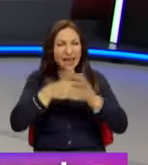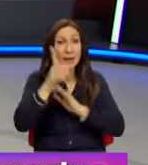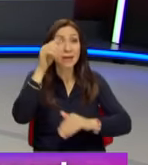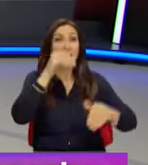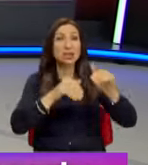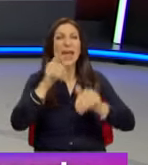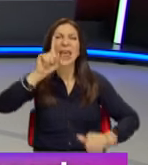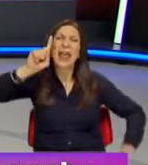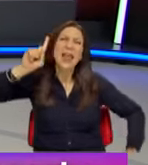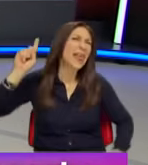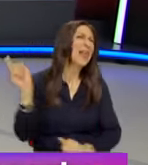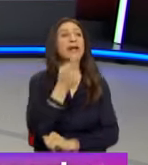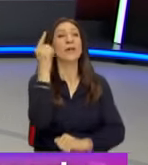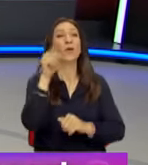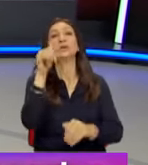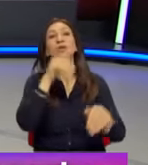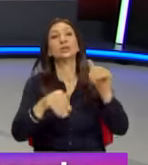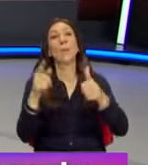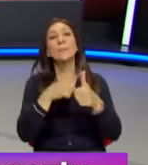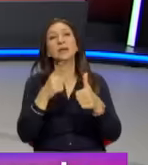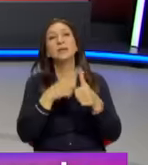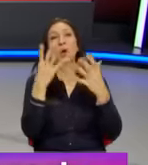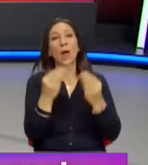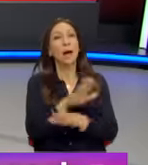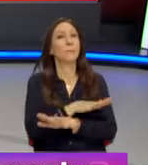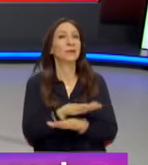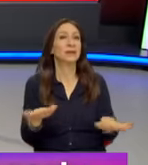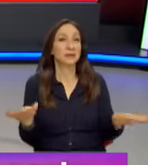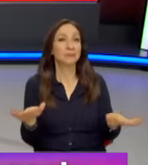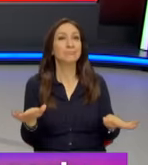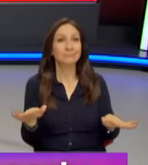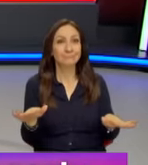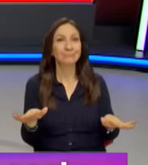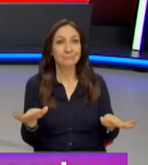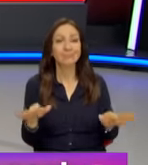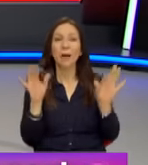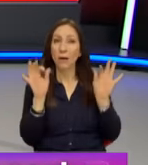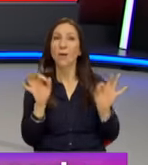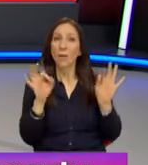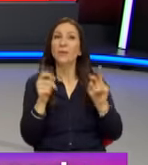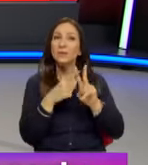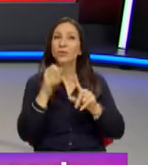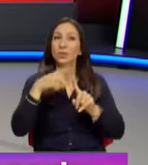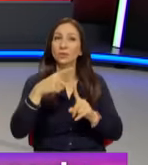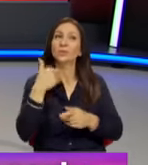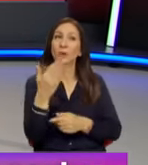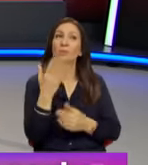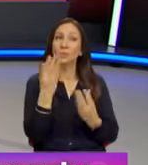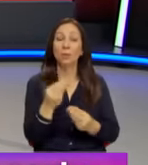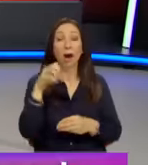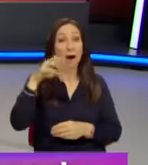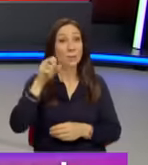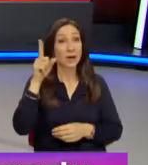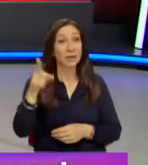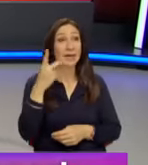seçimde ilk kez o seçimi birinci olarak tamamladı. Önemli bir nottu, aktarmış olalım. AK